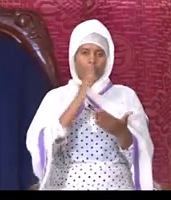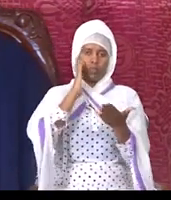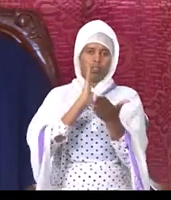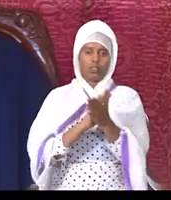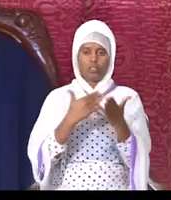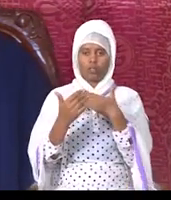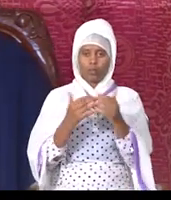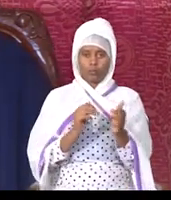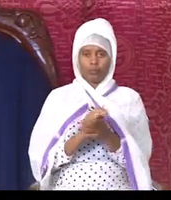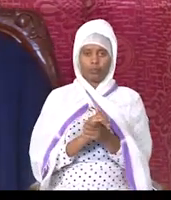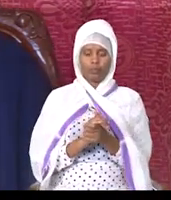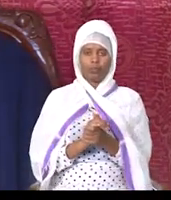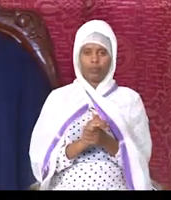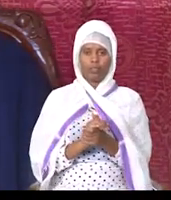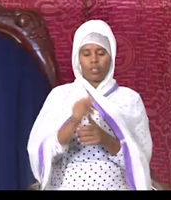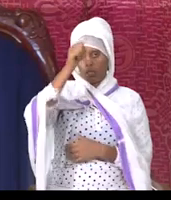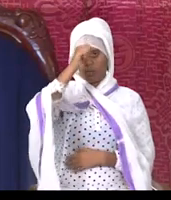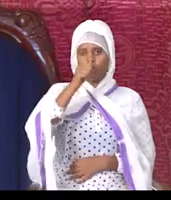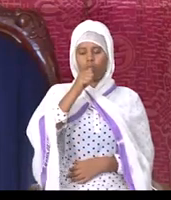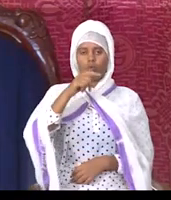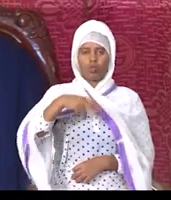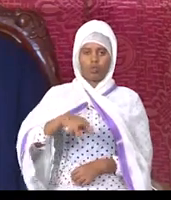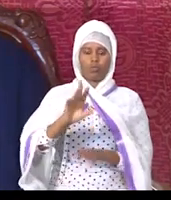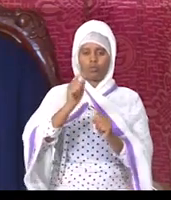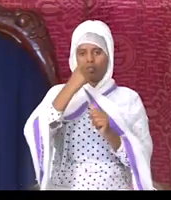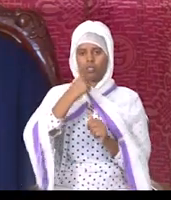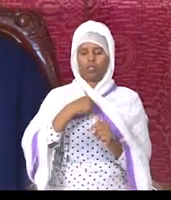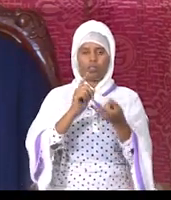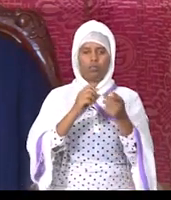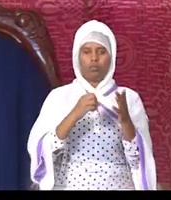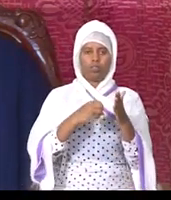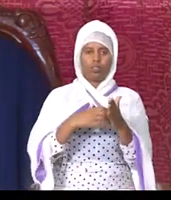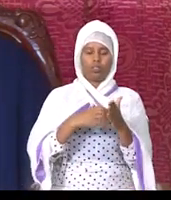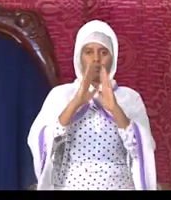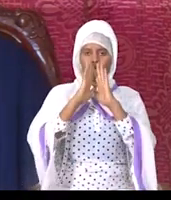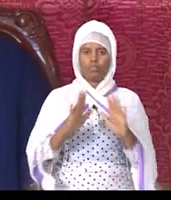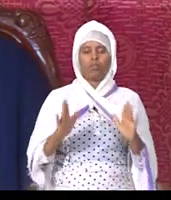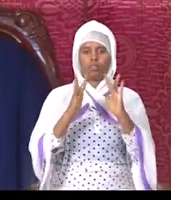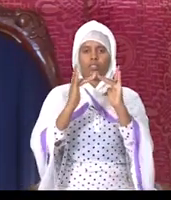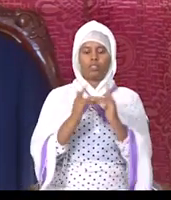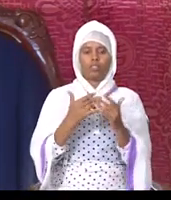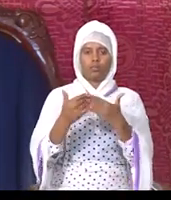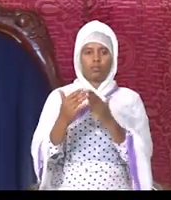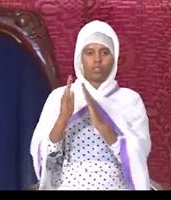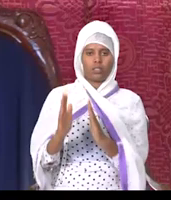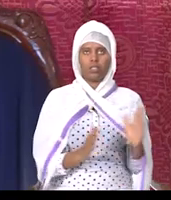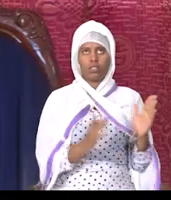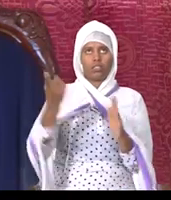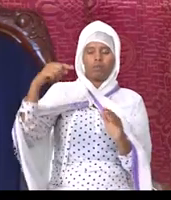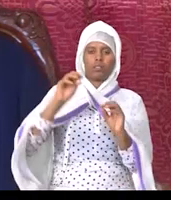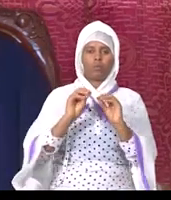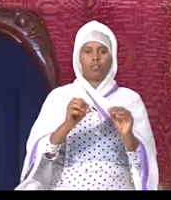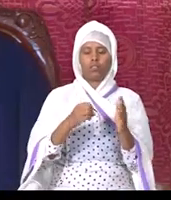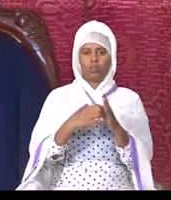እንተ ተባሂልኩም ናበይ ማለት እዩ ናብ ኣቦ ክትከዱ ኢኹም ኢሉ ማለት እዩ ምክንያቱ ኣብ ኩሉ ኣብ ቅድስቲ ቤተ ክርስትያንና ዝፍፀም ስርዓት ክርስቶስ